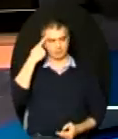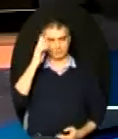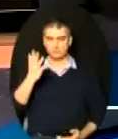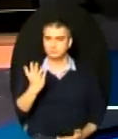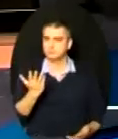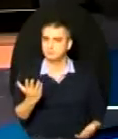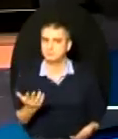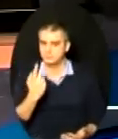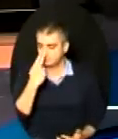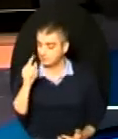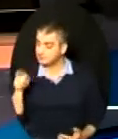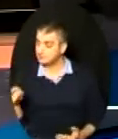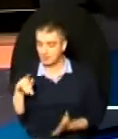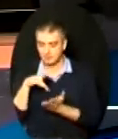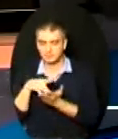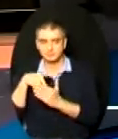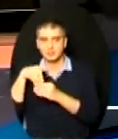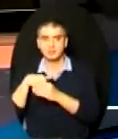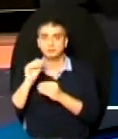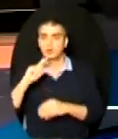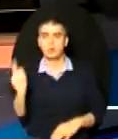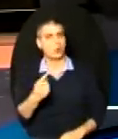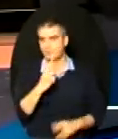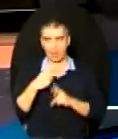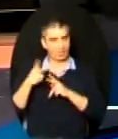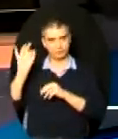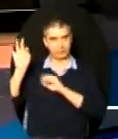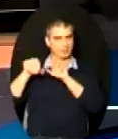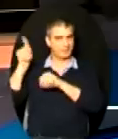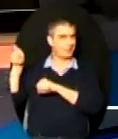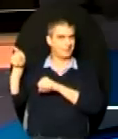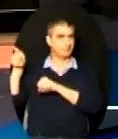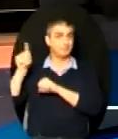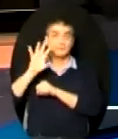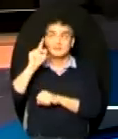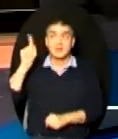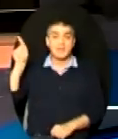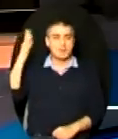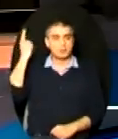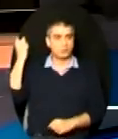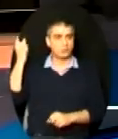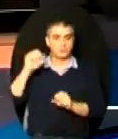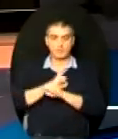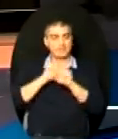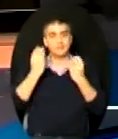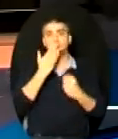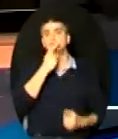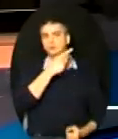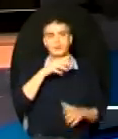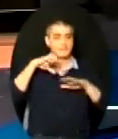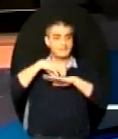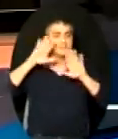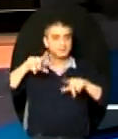ראה. זה נמצא בערוגה של כולנו, זה לא רק בערוגה שלהם. כי אם הם היו מפוצצים משהו בירושלים, איזה